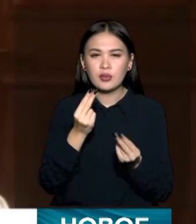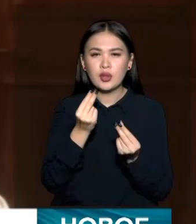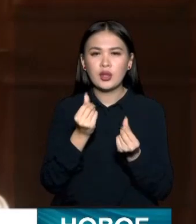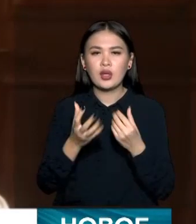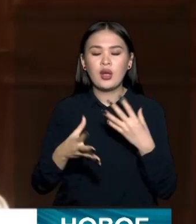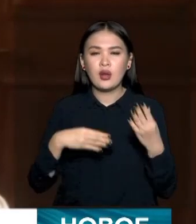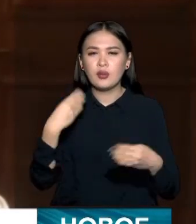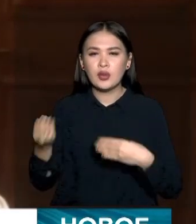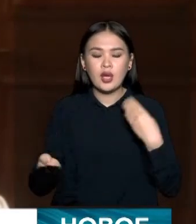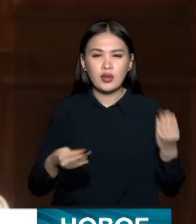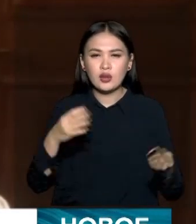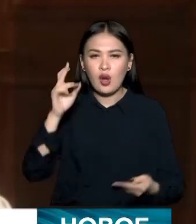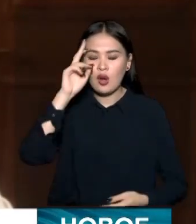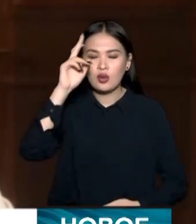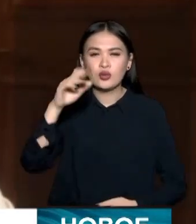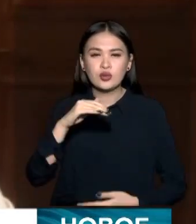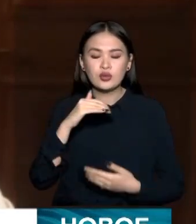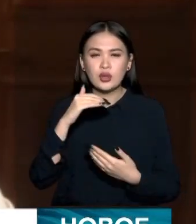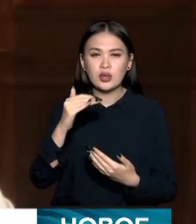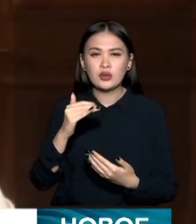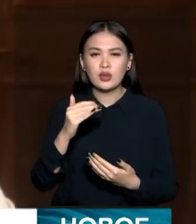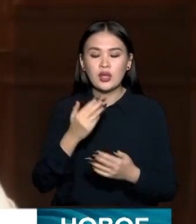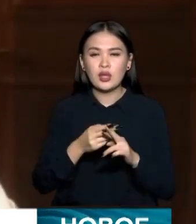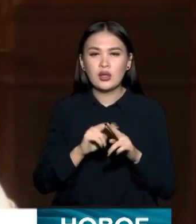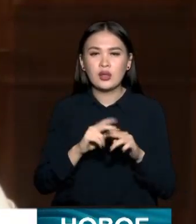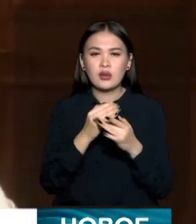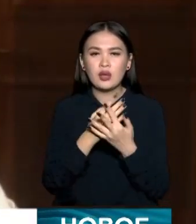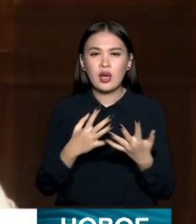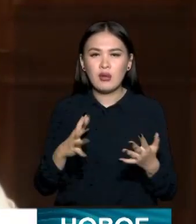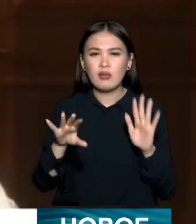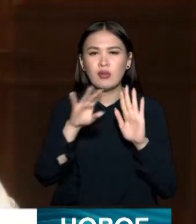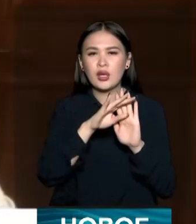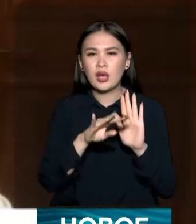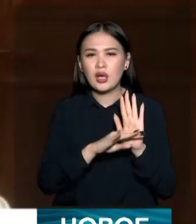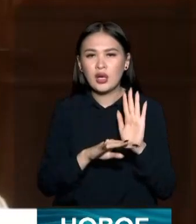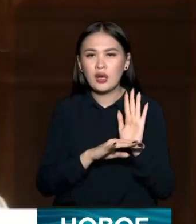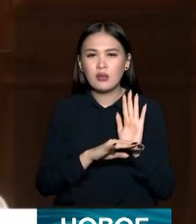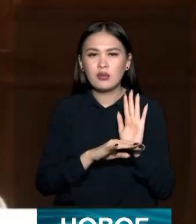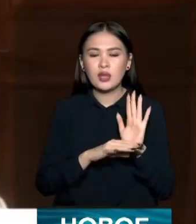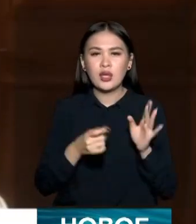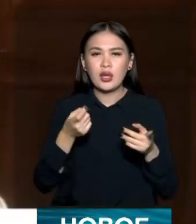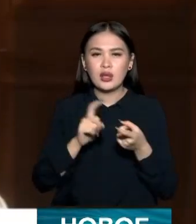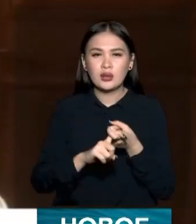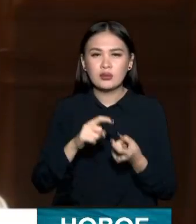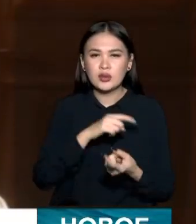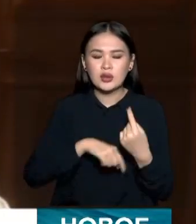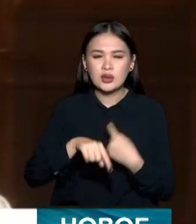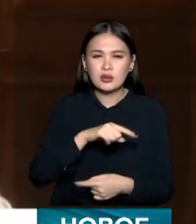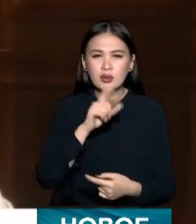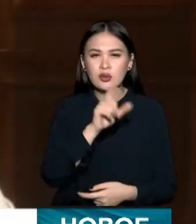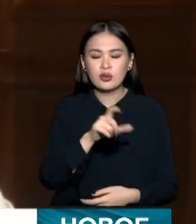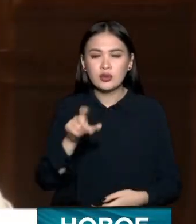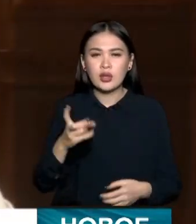раздавать с государства на всякие рода программы или непосредственно бизнесменам. Деньги